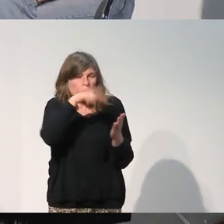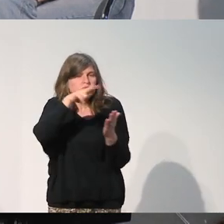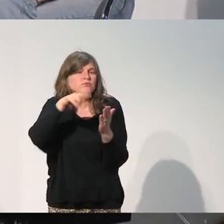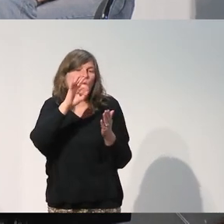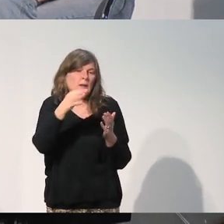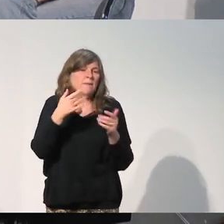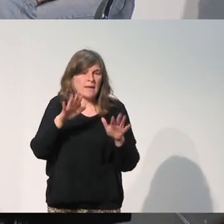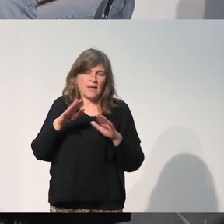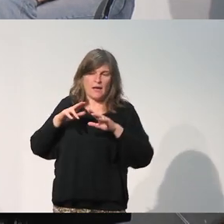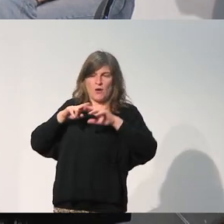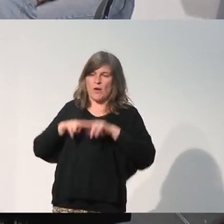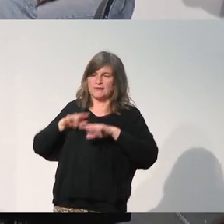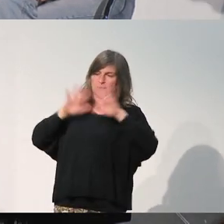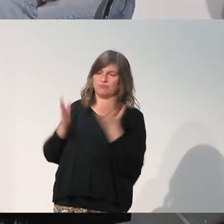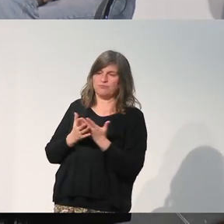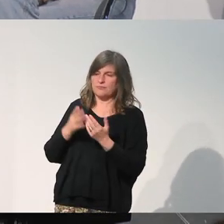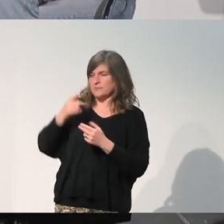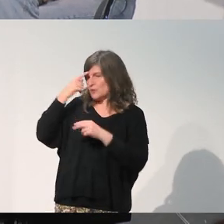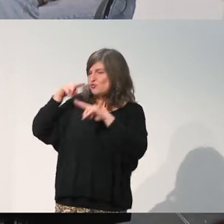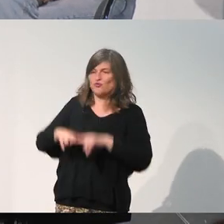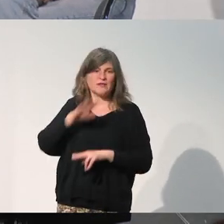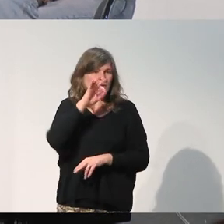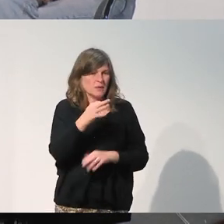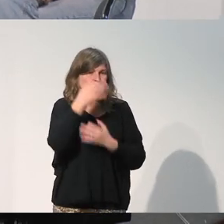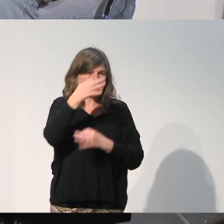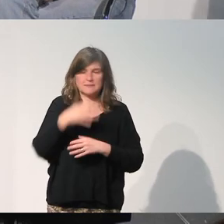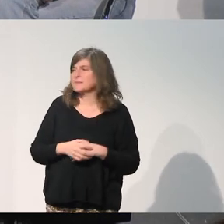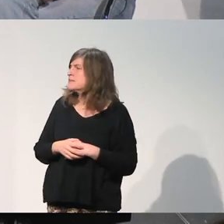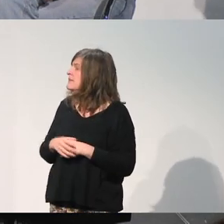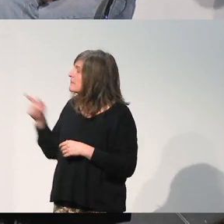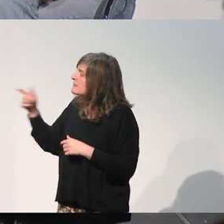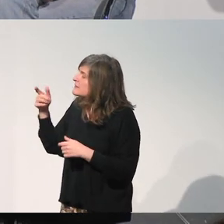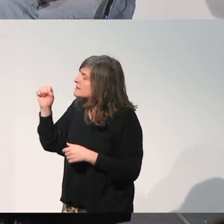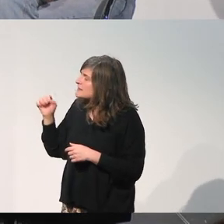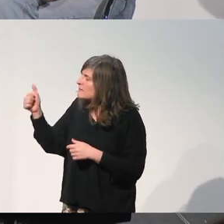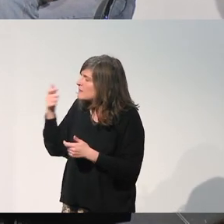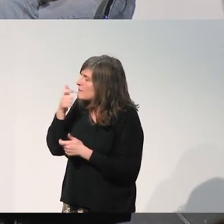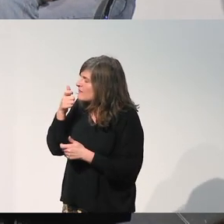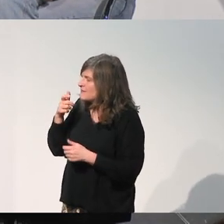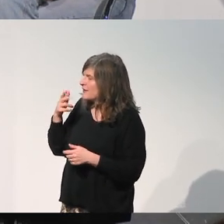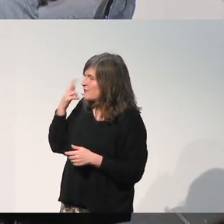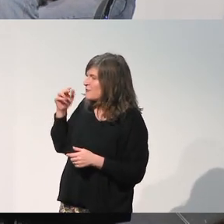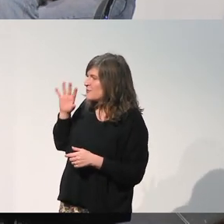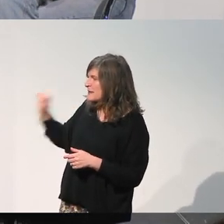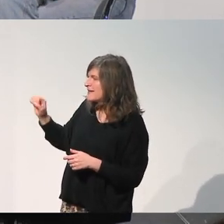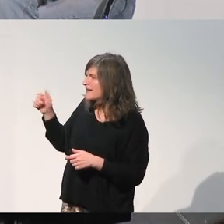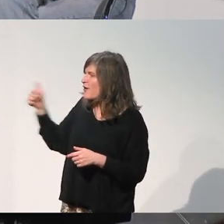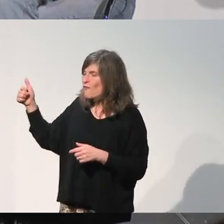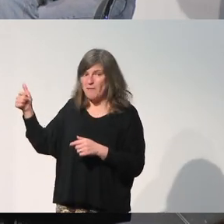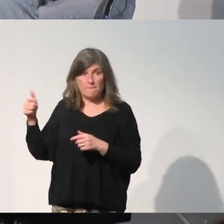Sabile, vous rigoliez, vous racontez dans votre récit comment vous vous perdez dans ces